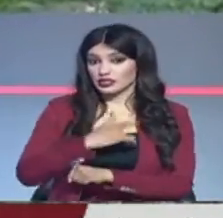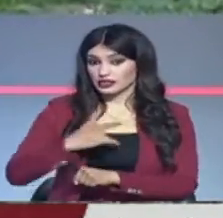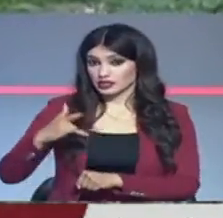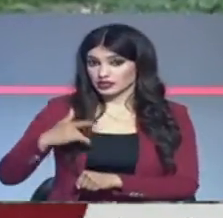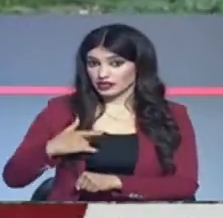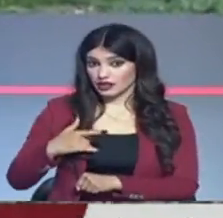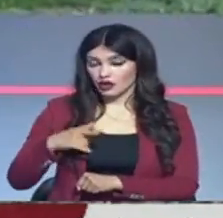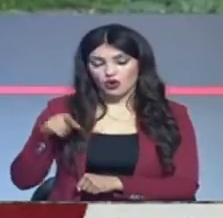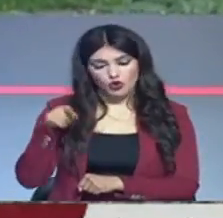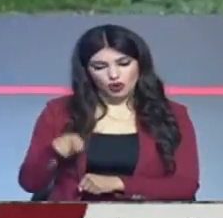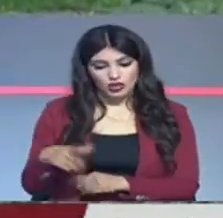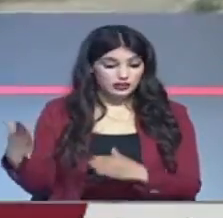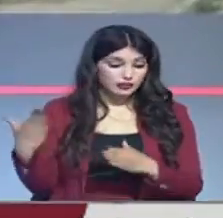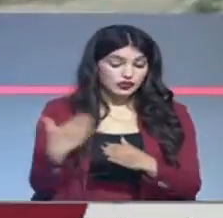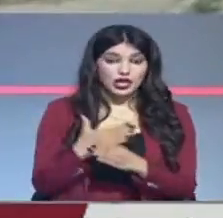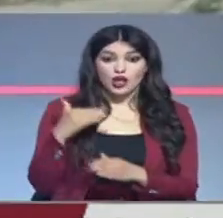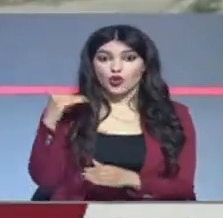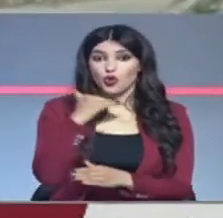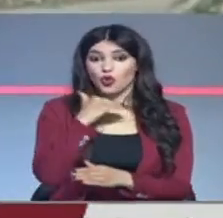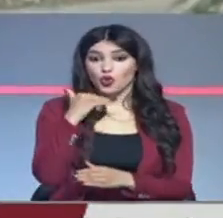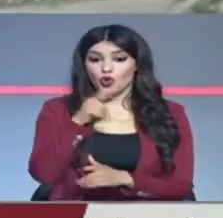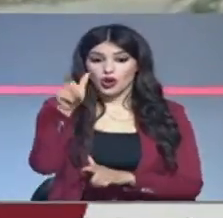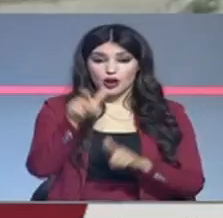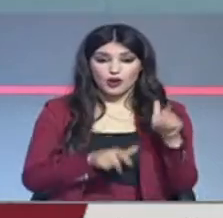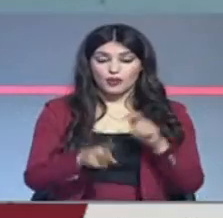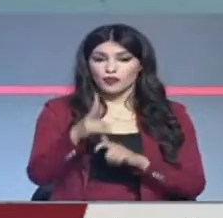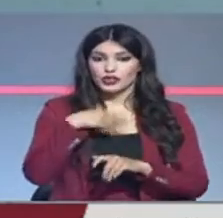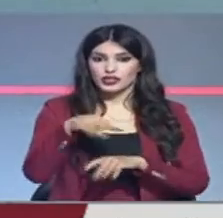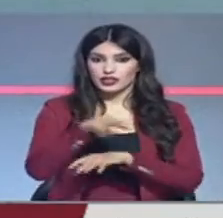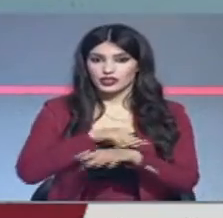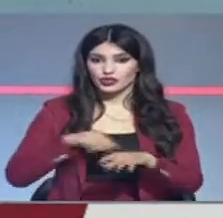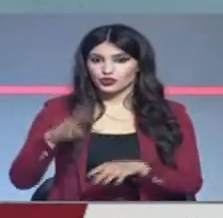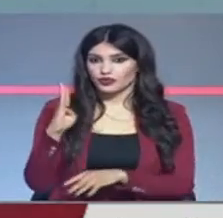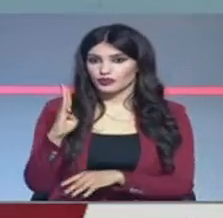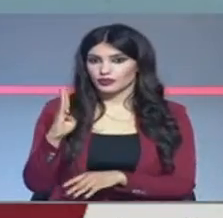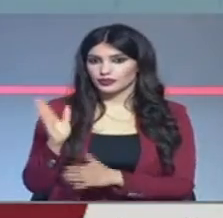تستوجب التدخل العاجل وفق الاهالي والمختصين